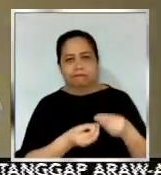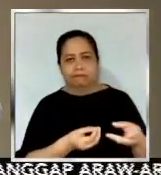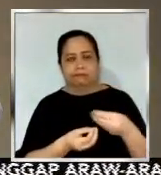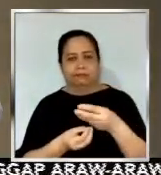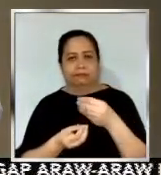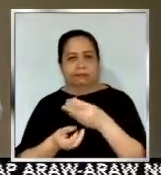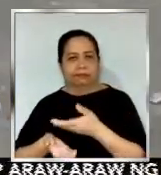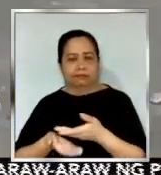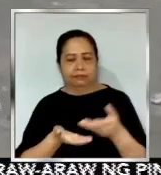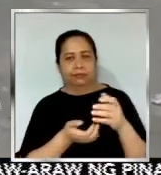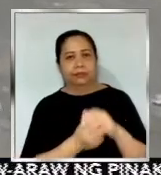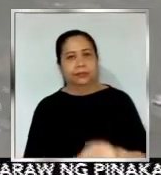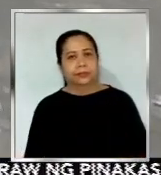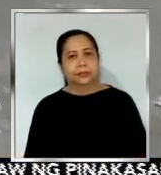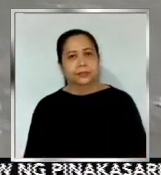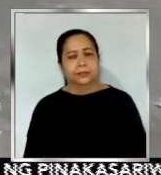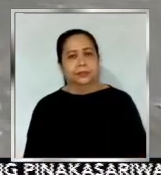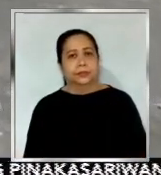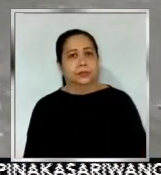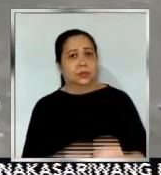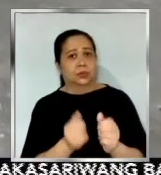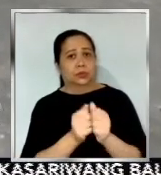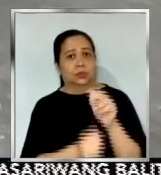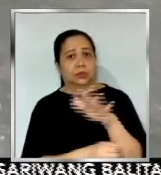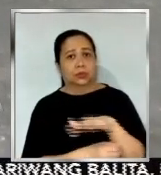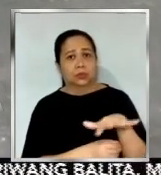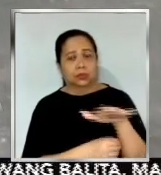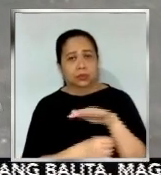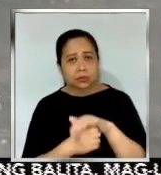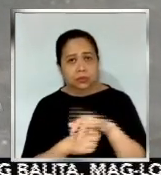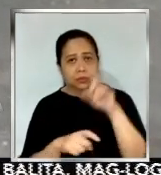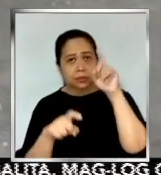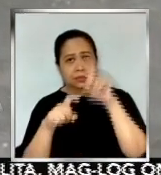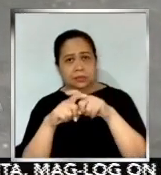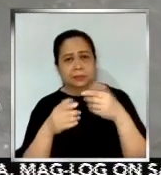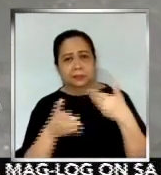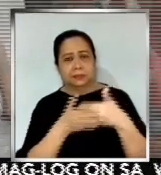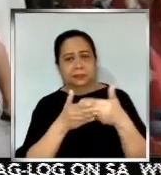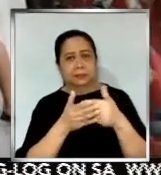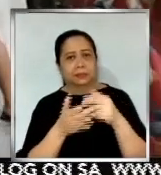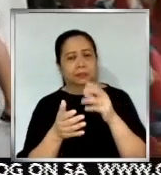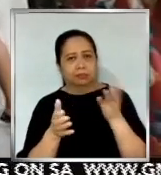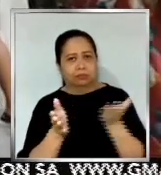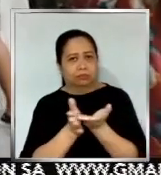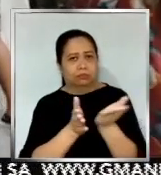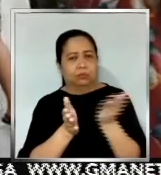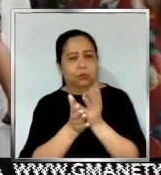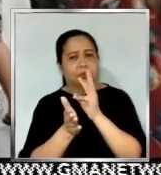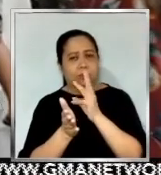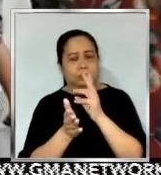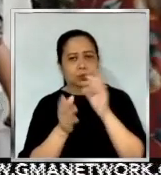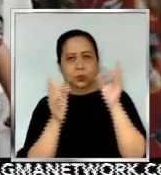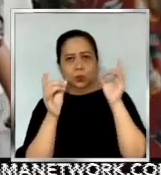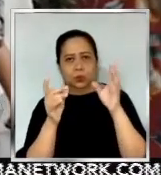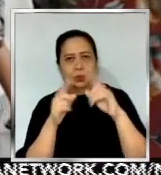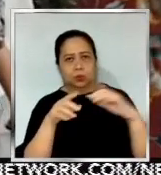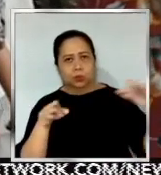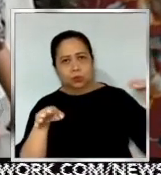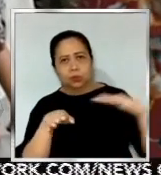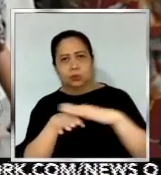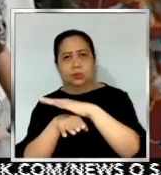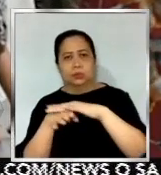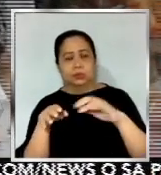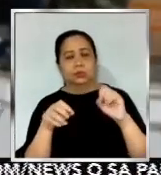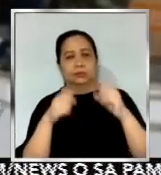relief goods. Karamihan sa kanila nakatira sa tabing dagat at nangangamba sa banta ng daluyong, kaya